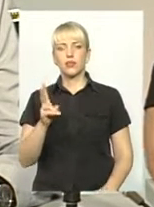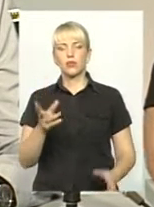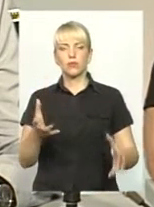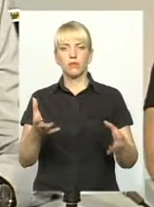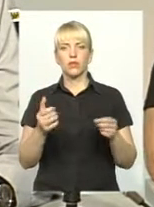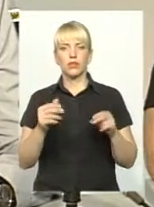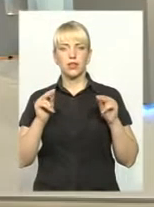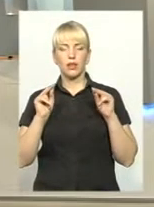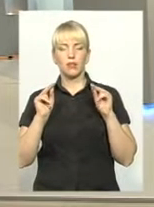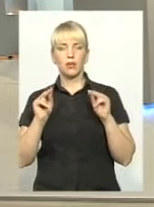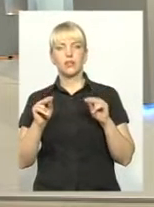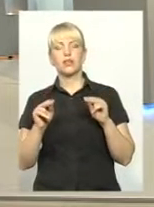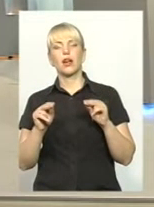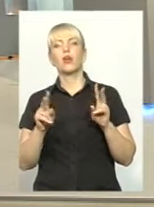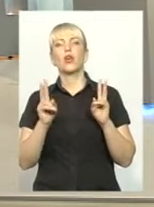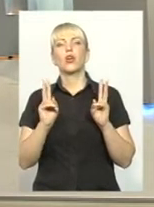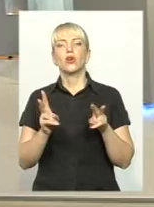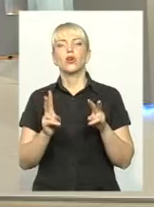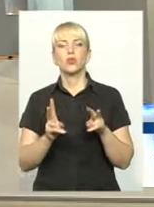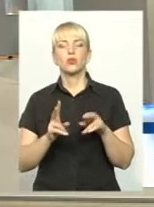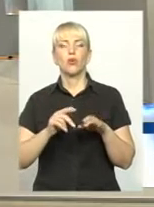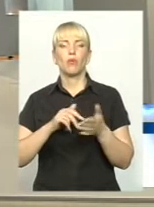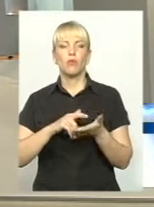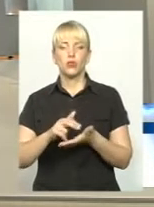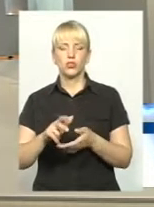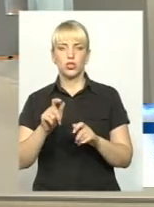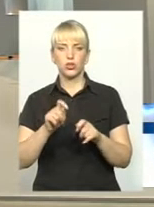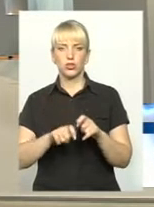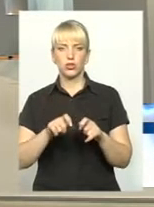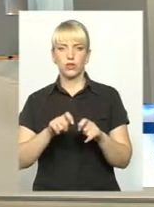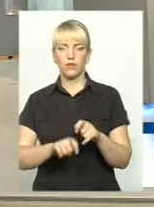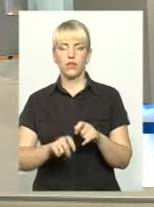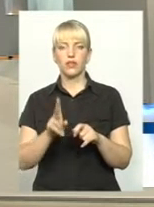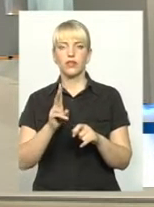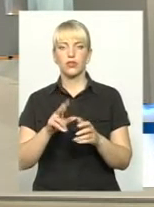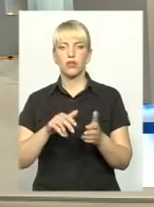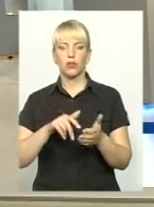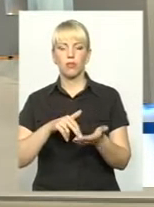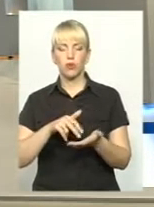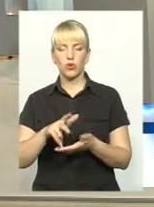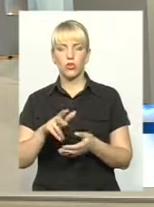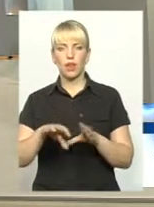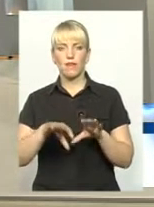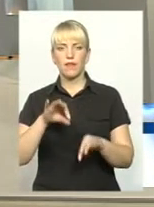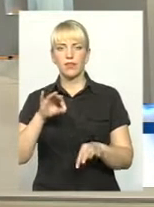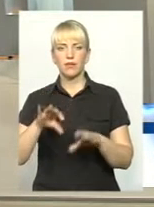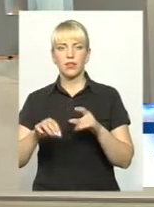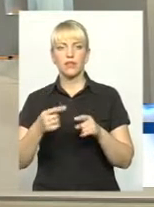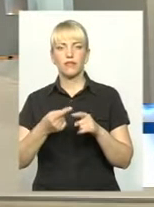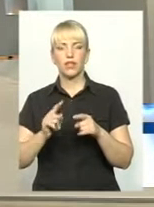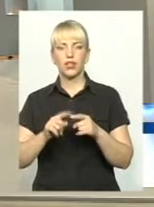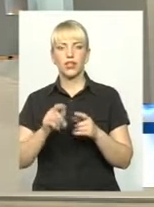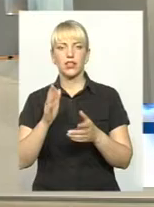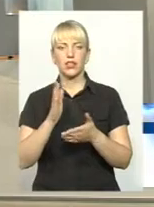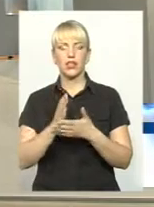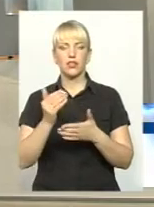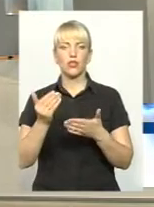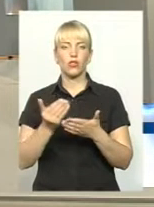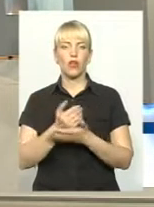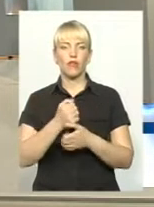присягу, які пройшли тестування, які пройшли відбір, сьогодні вони є новими,